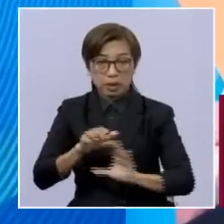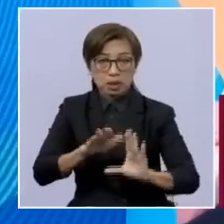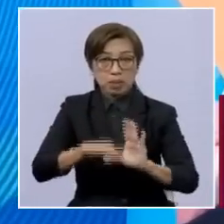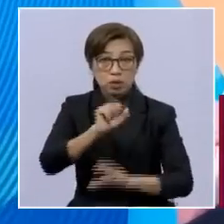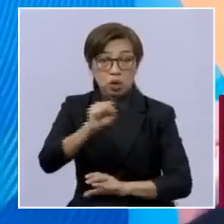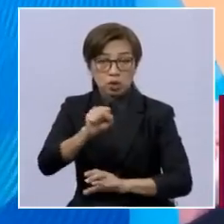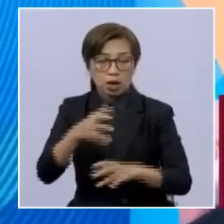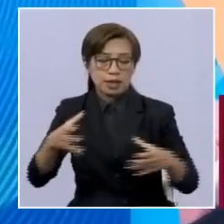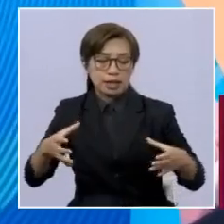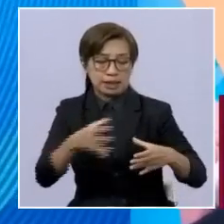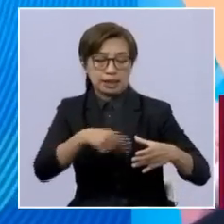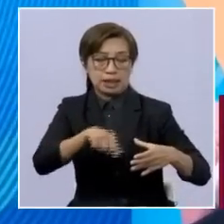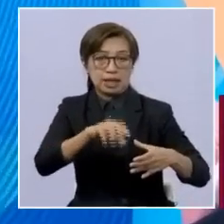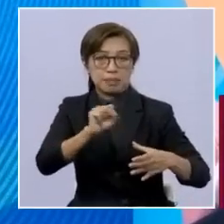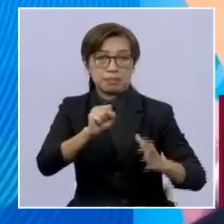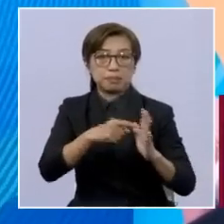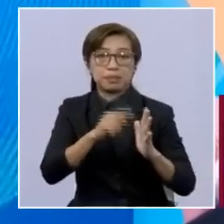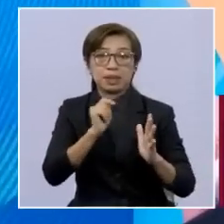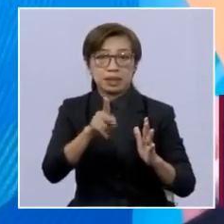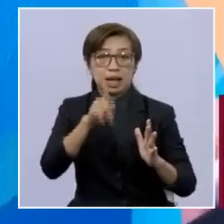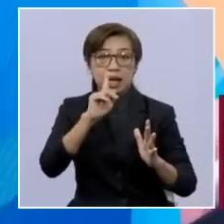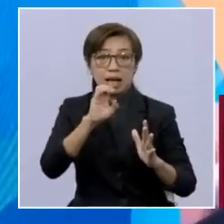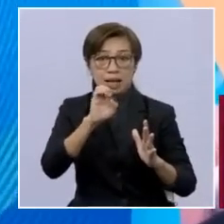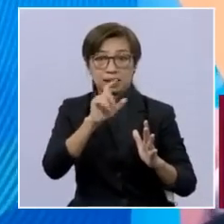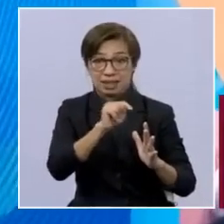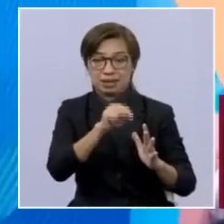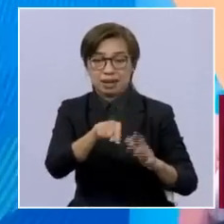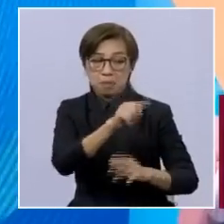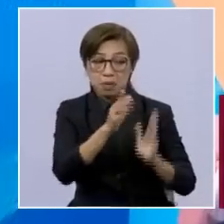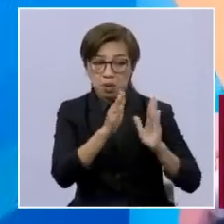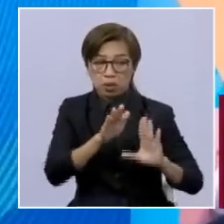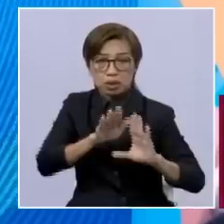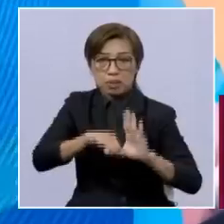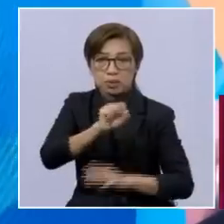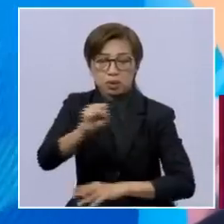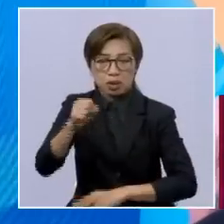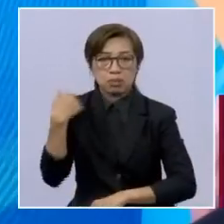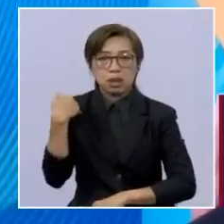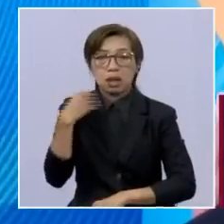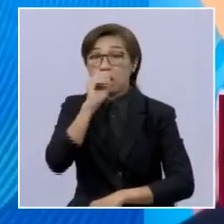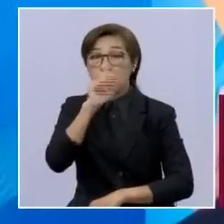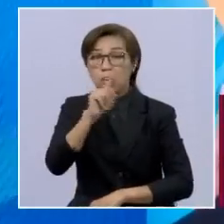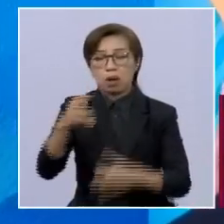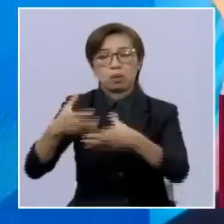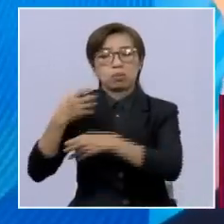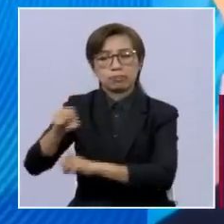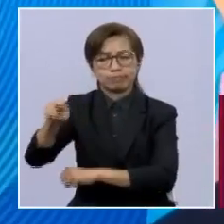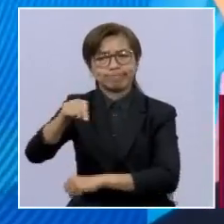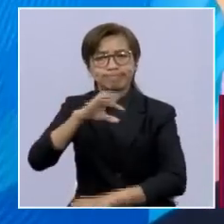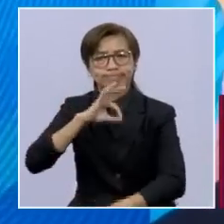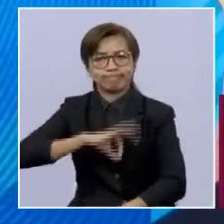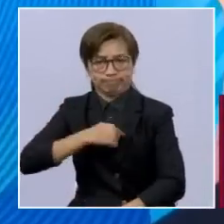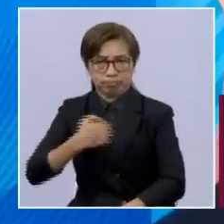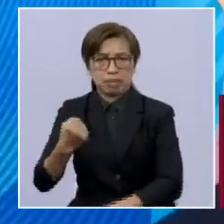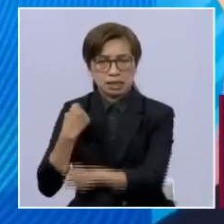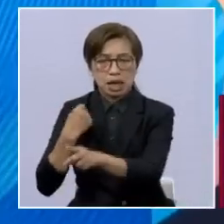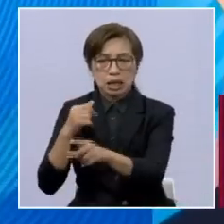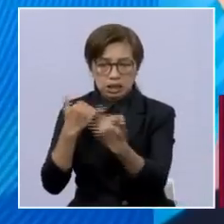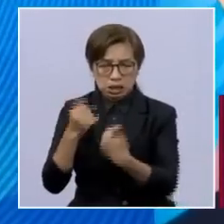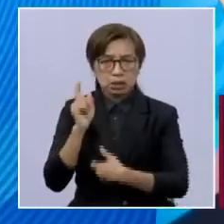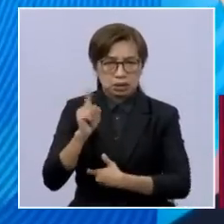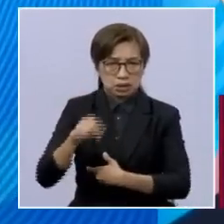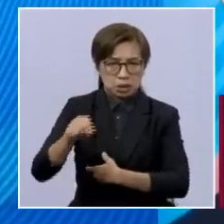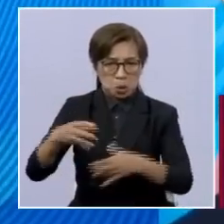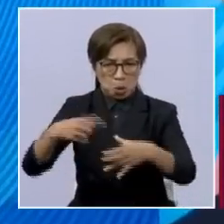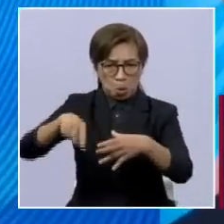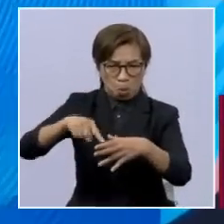สาธิตนะคะโดยคุณสาธิตบอกว่ายังมีความมั่นใจในพรรคประชาธิปัตย์แม้ว่าสถานการณ์วันนี้จะมีการแข่งขัน